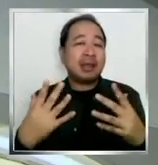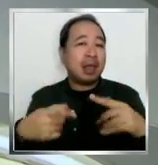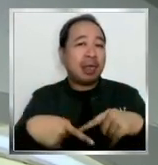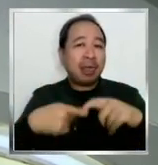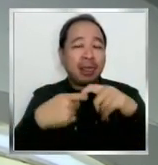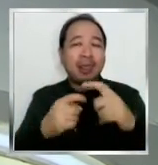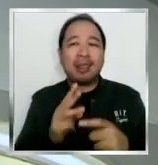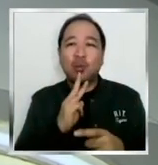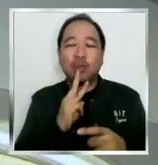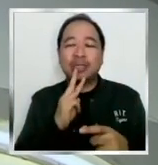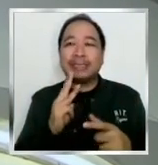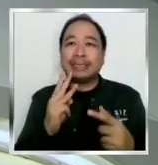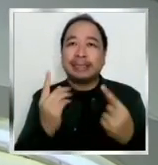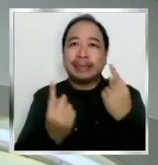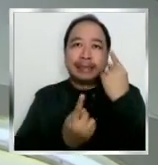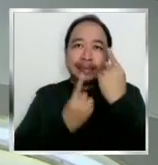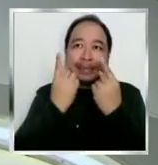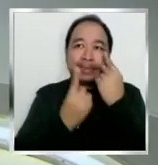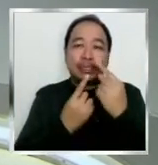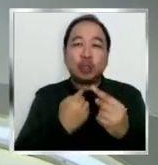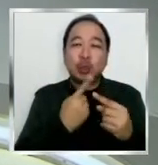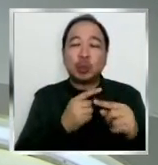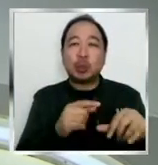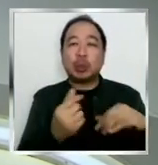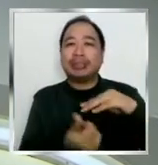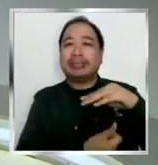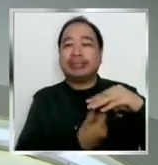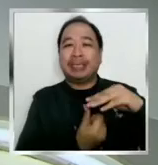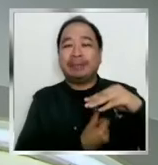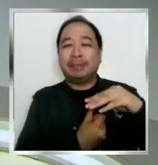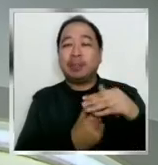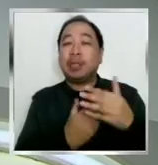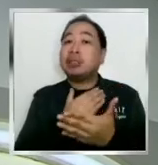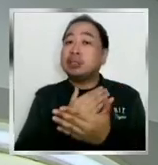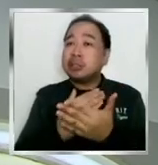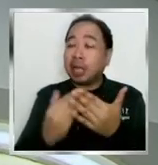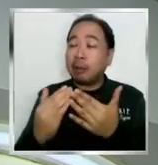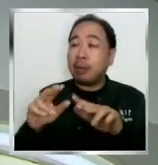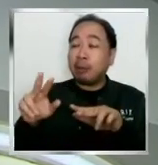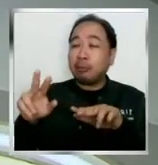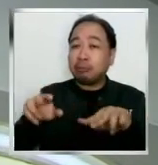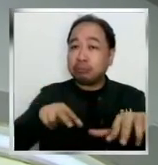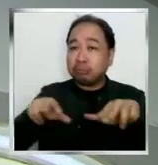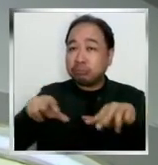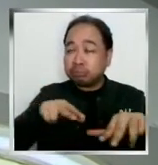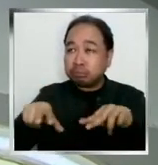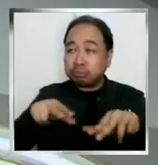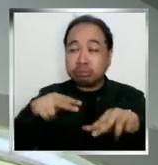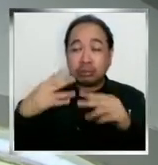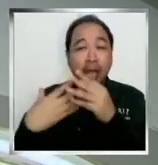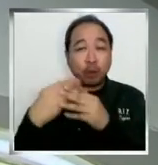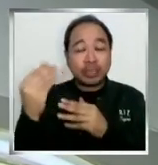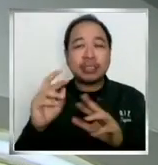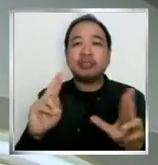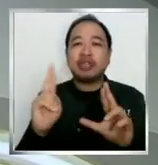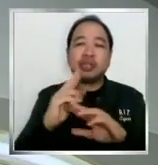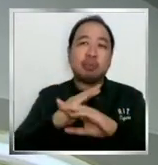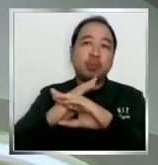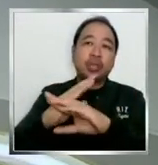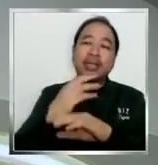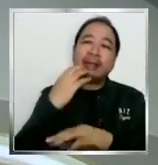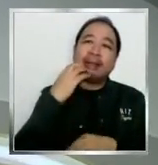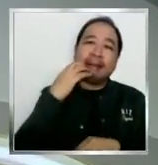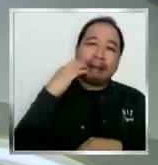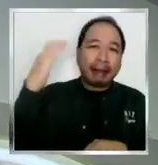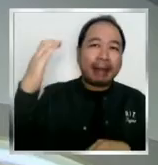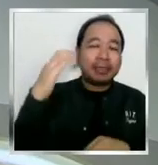maiiwan sa kani-kanilang bahay. Ang iba namang may lakad, nagre-ready na raw ng proteksyon sa init para iwas heat stroke.